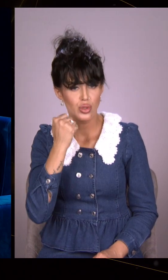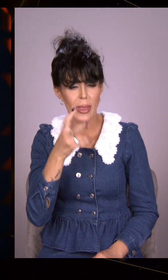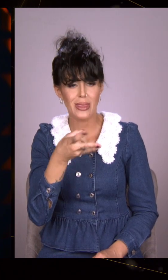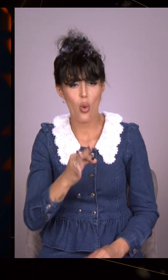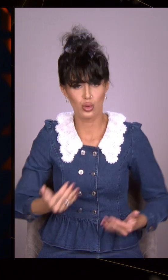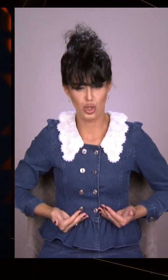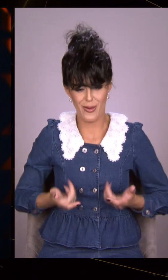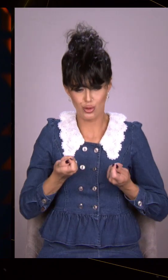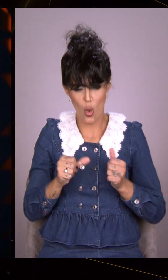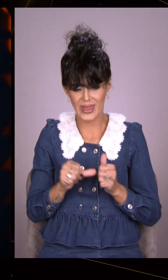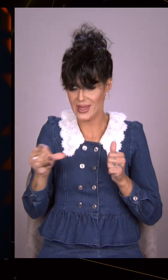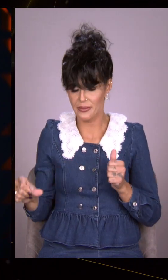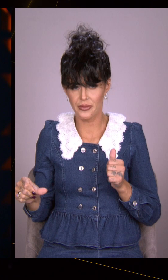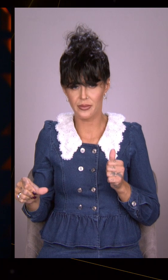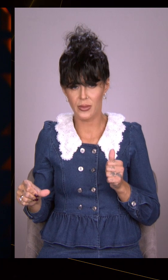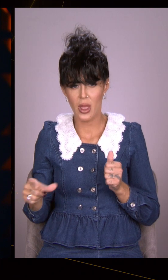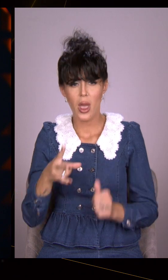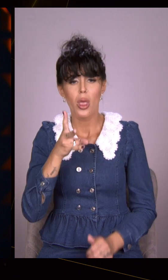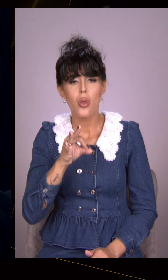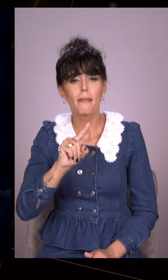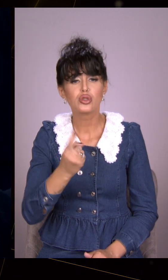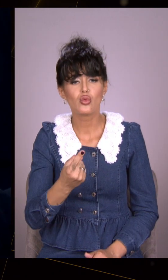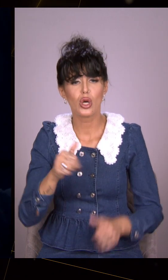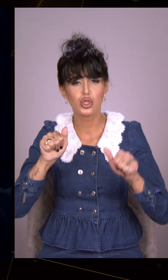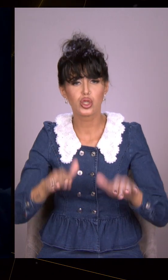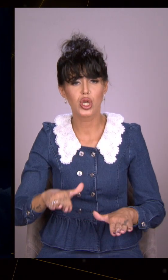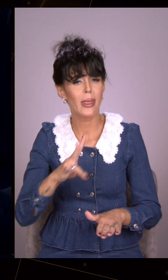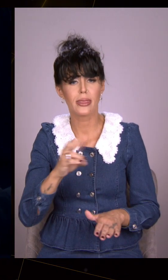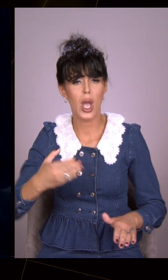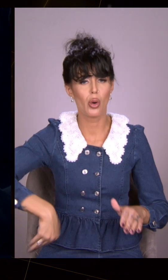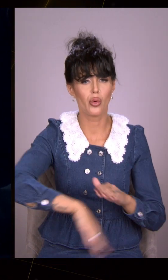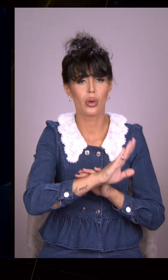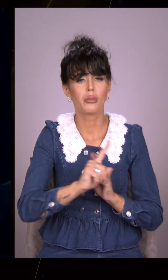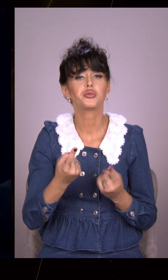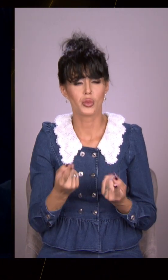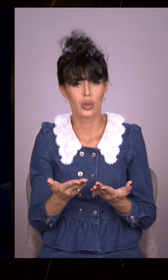окремо. А чому вони не вирішили виїжджати? Прикордонна зона, да.